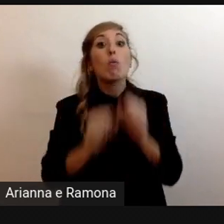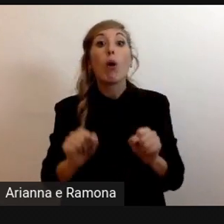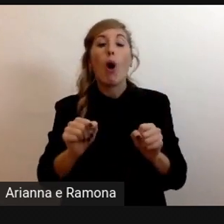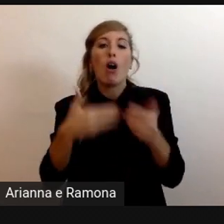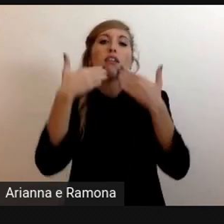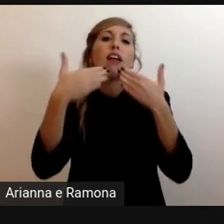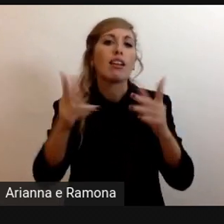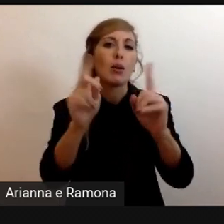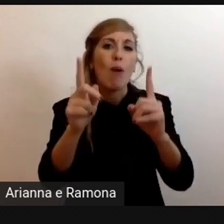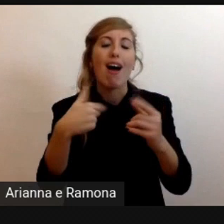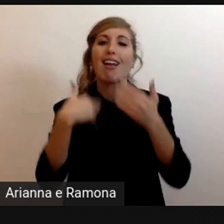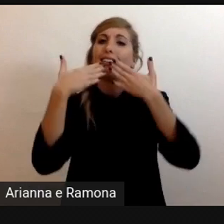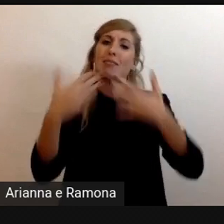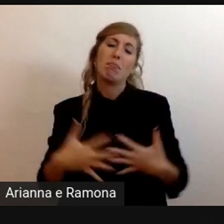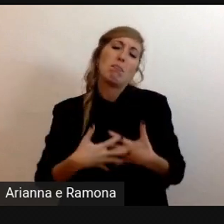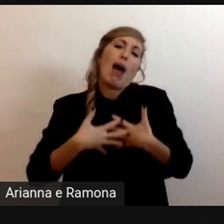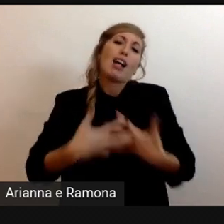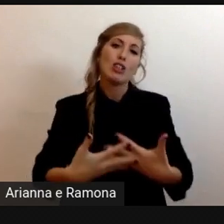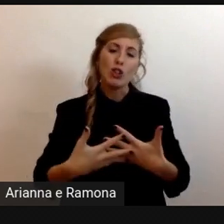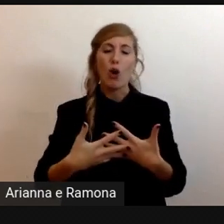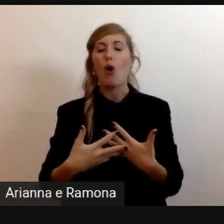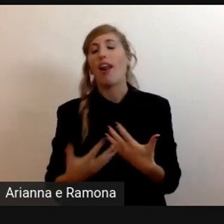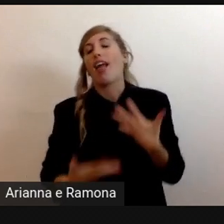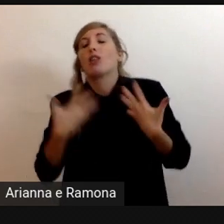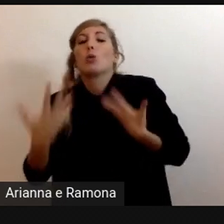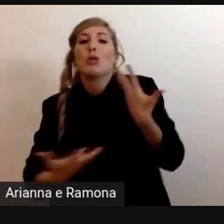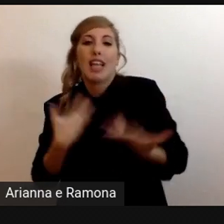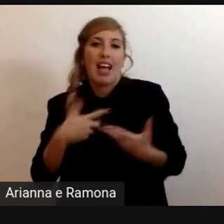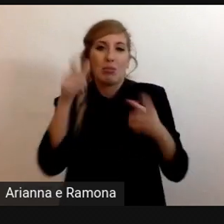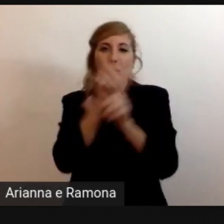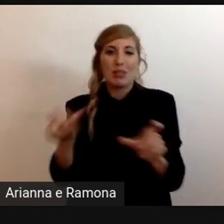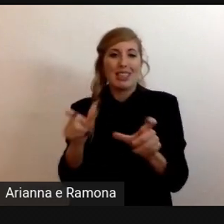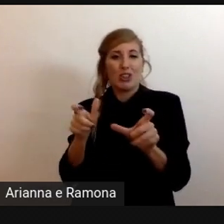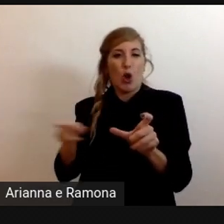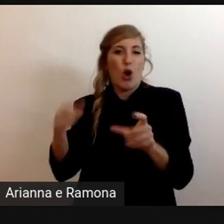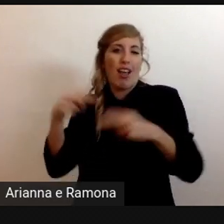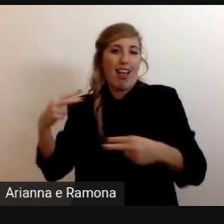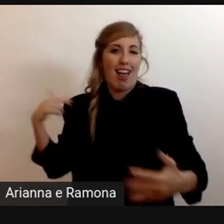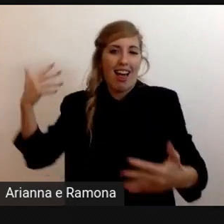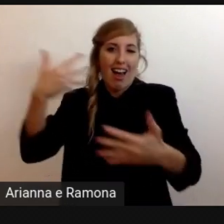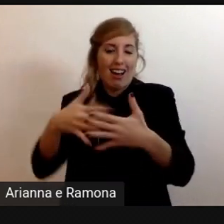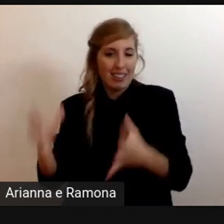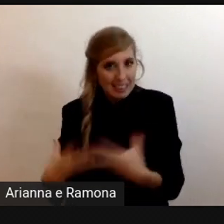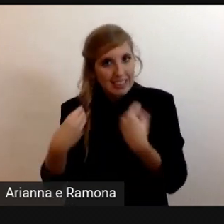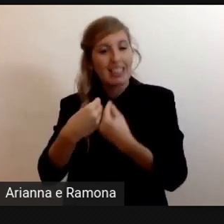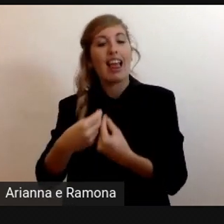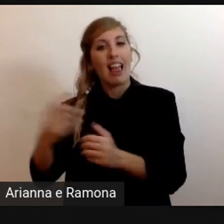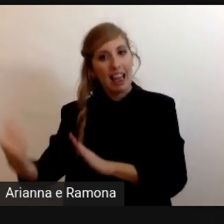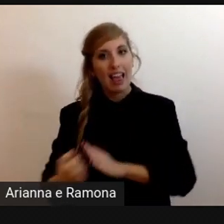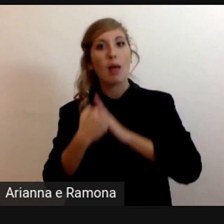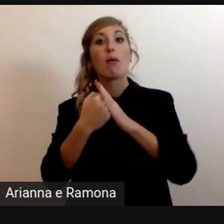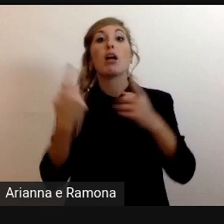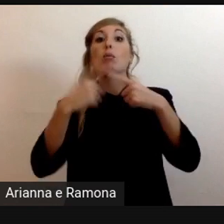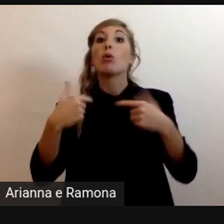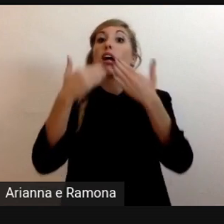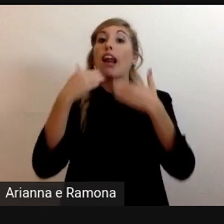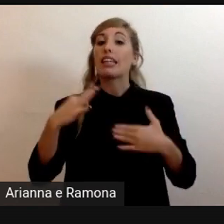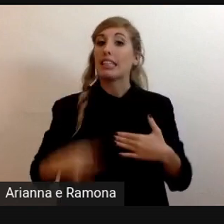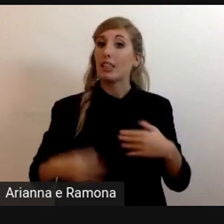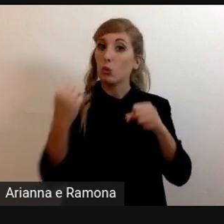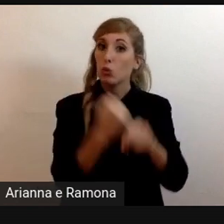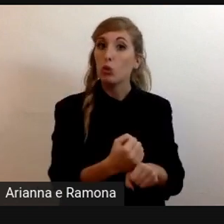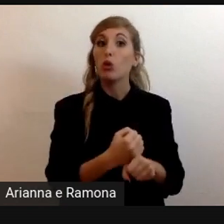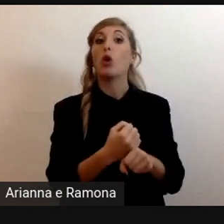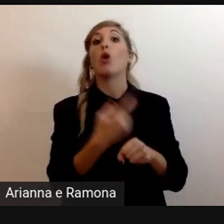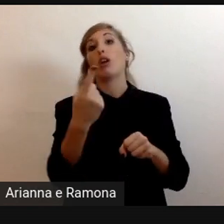e dalla passione delle persone che questi anni ci ha accompagnato e dalle istituzioni in particolare